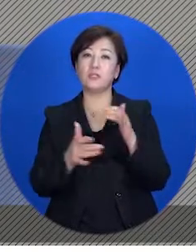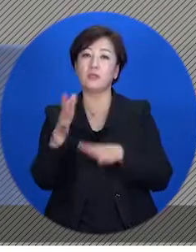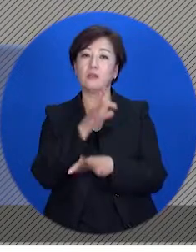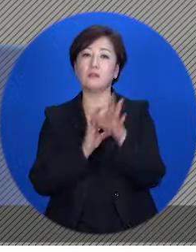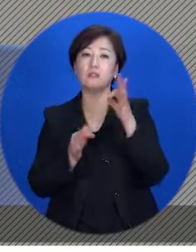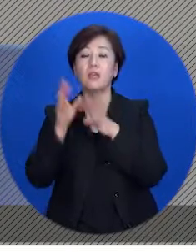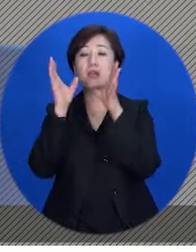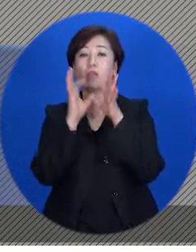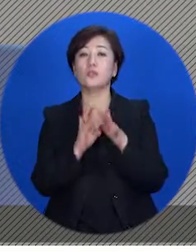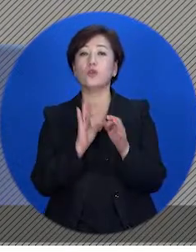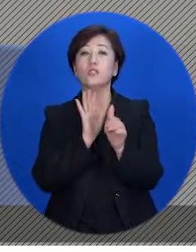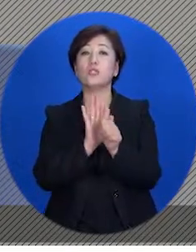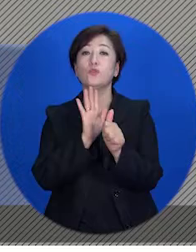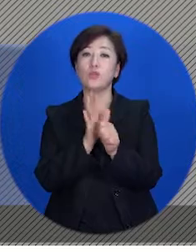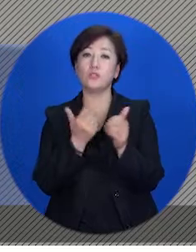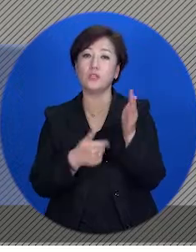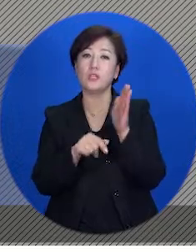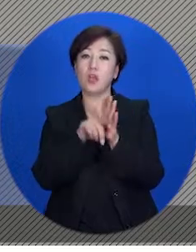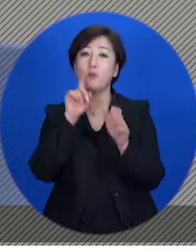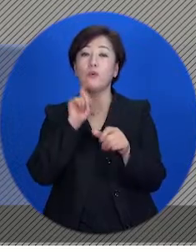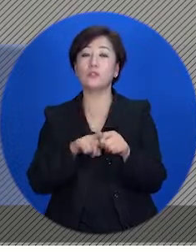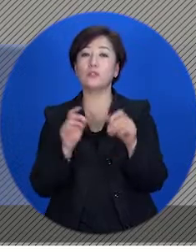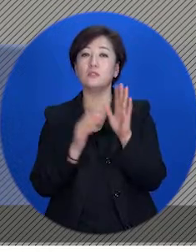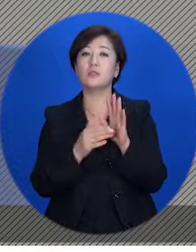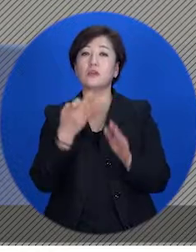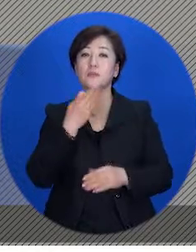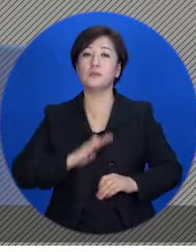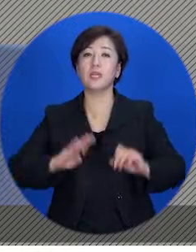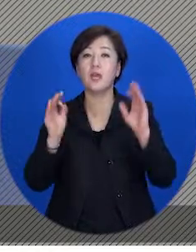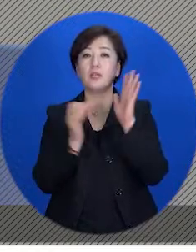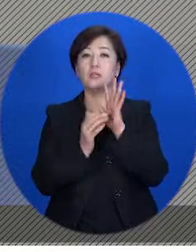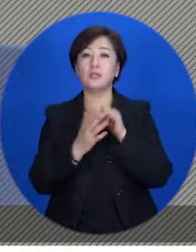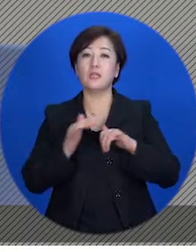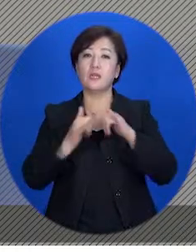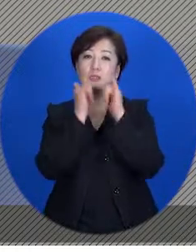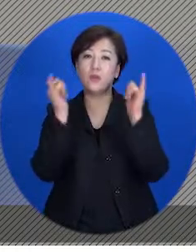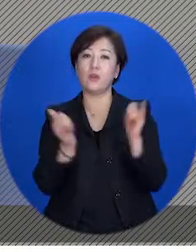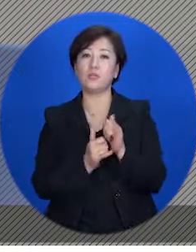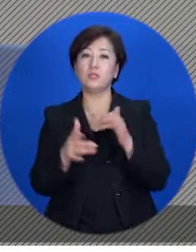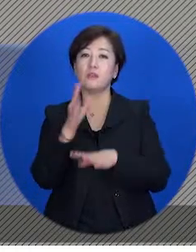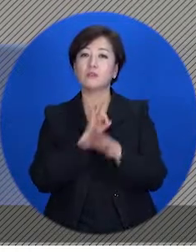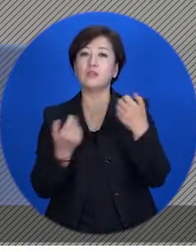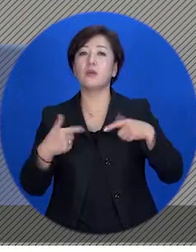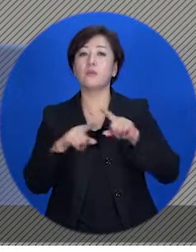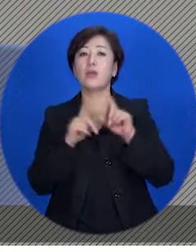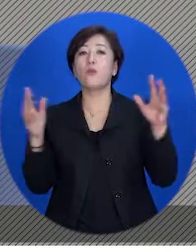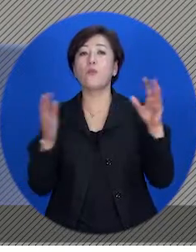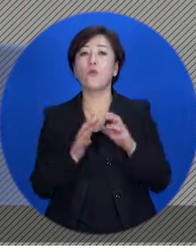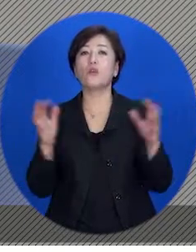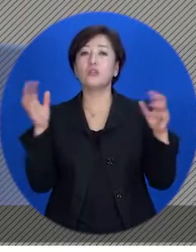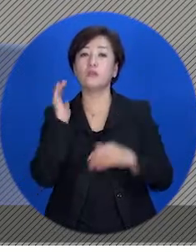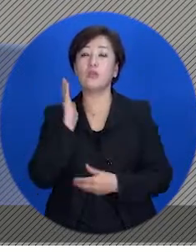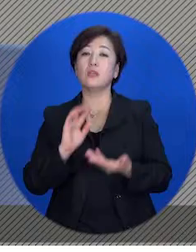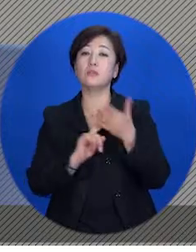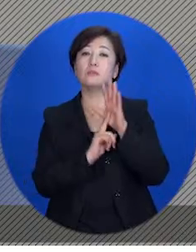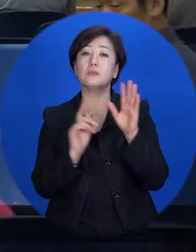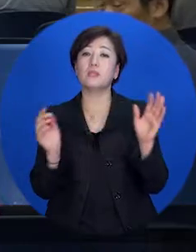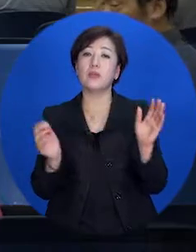기업을 지속적으로 지원하고 있는데요. 지난 14일 사회적 경제 기업 통합 워크숍이 진행됐습니다.